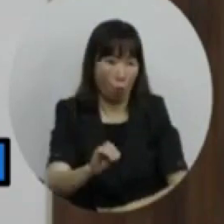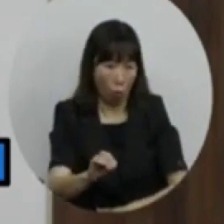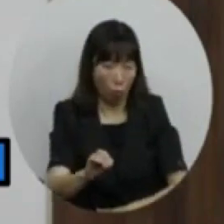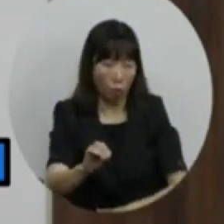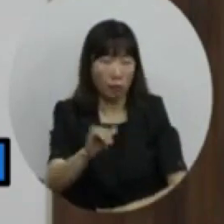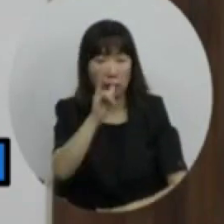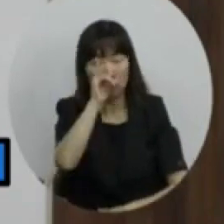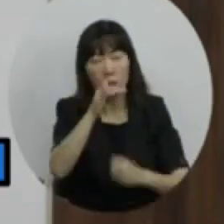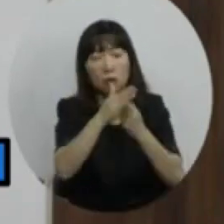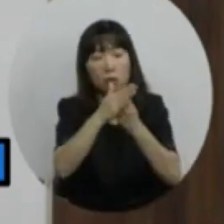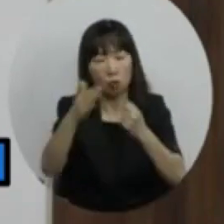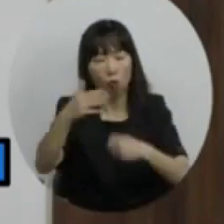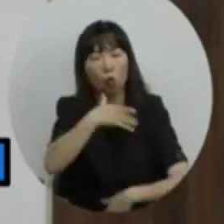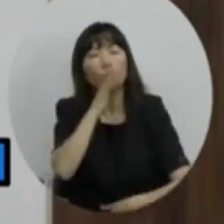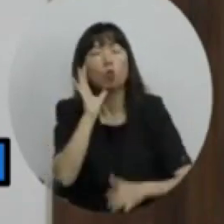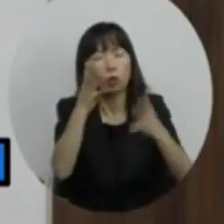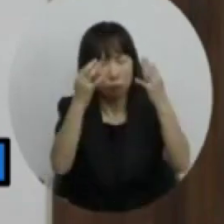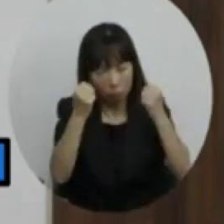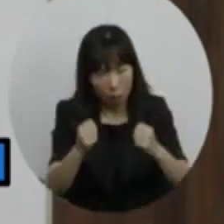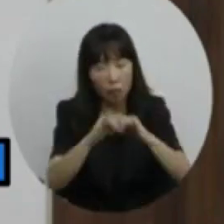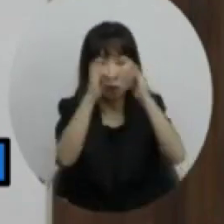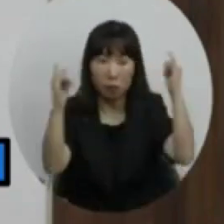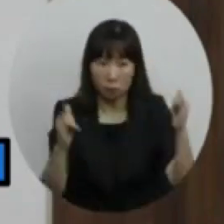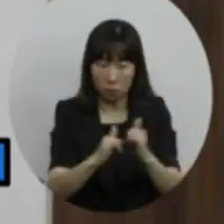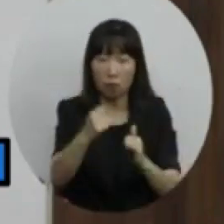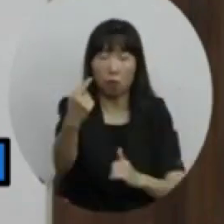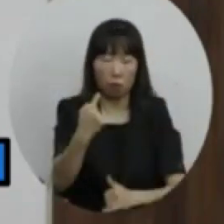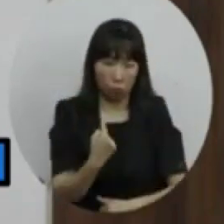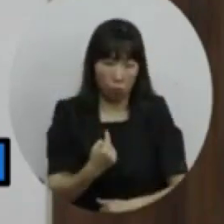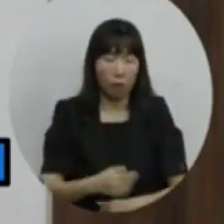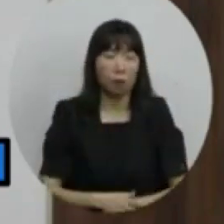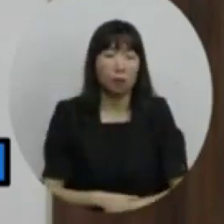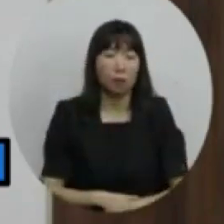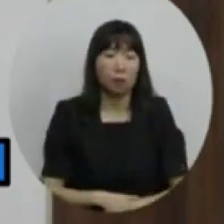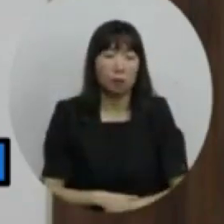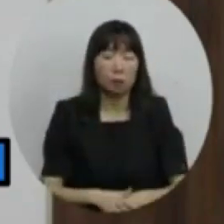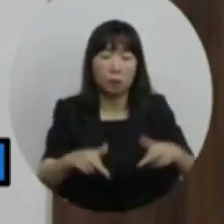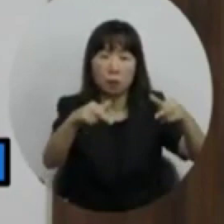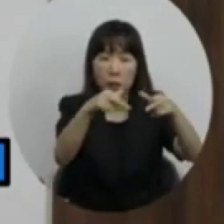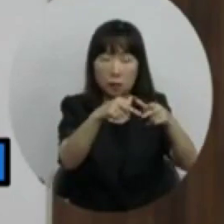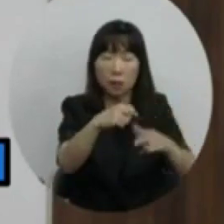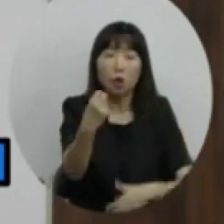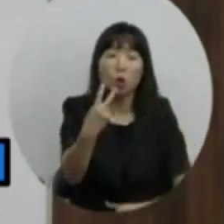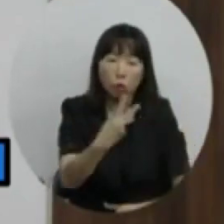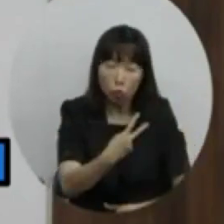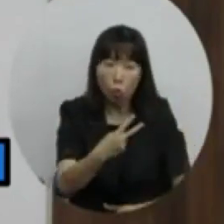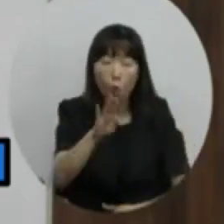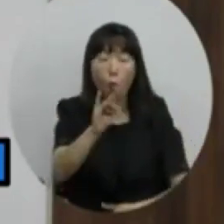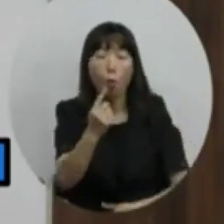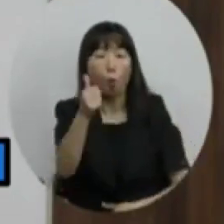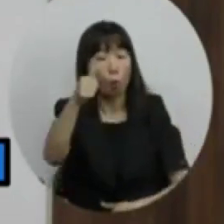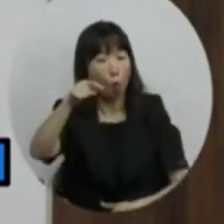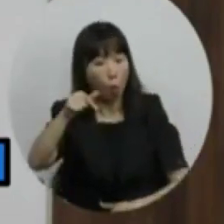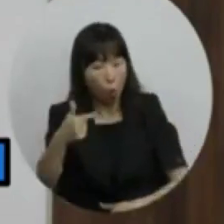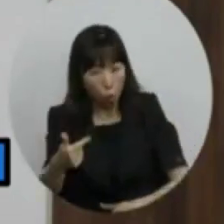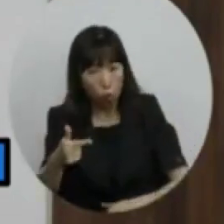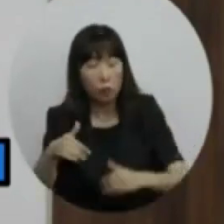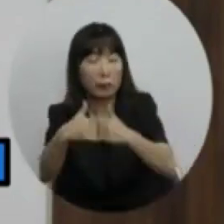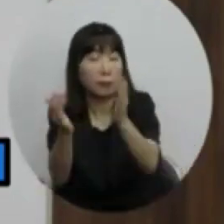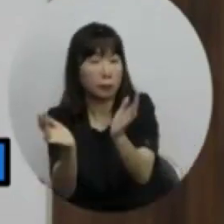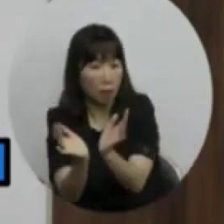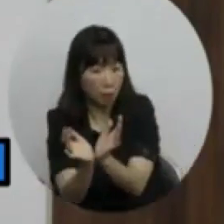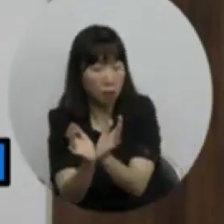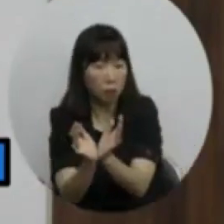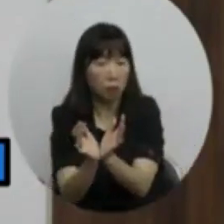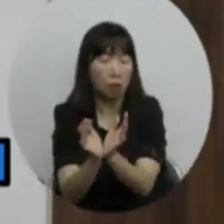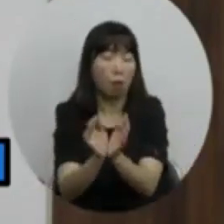이상으로서 초고령 사회에 돌입하고 있는 실정입니다. 또한 장애인 및 보훈단체에게도 권익 향상과 처우개선